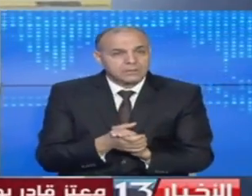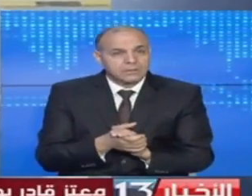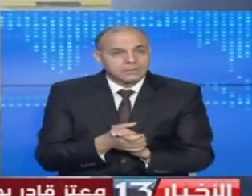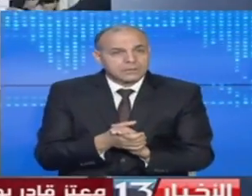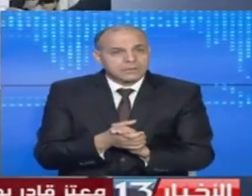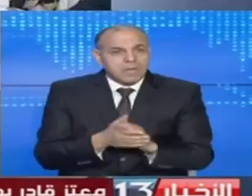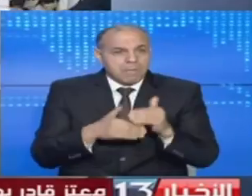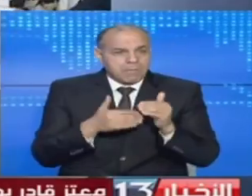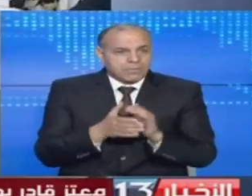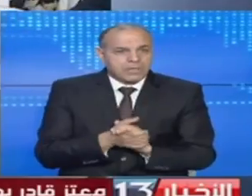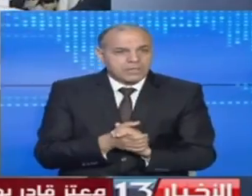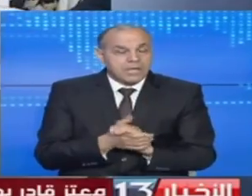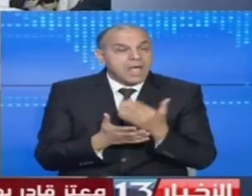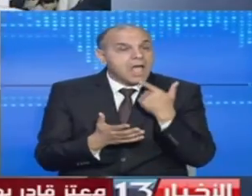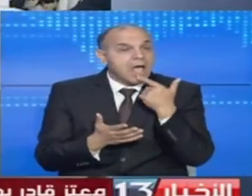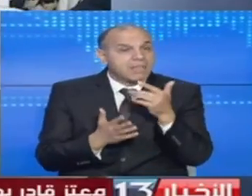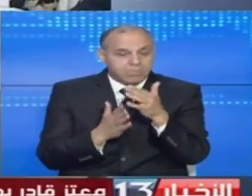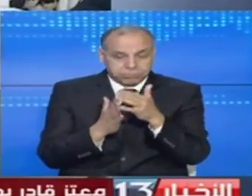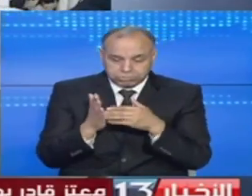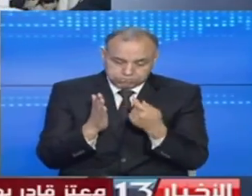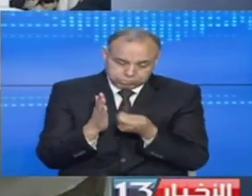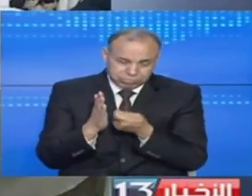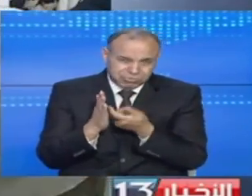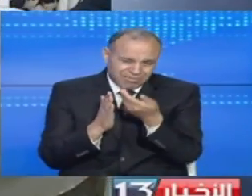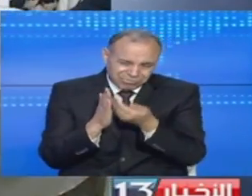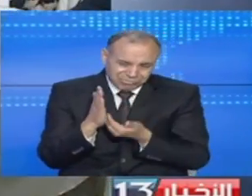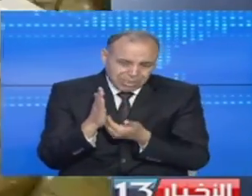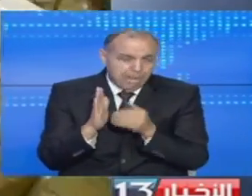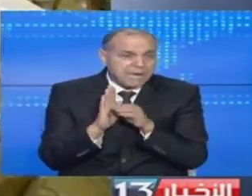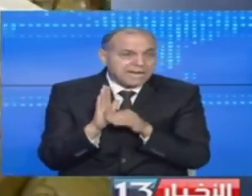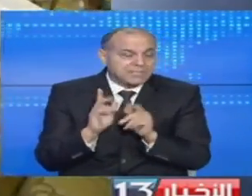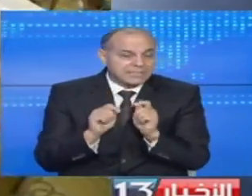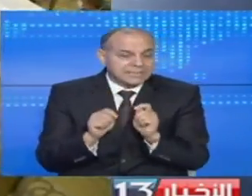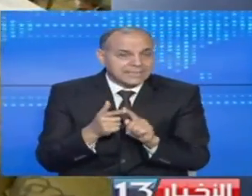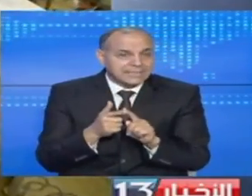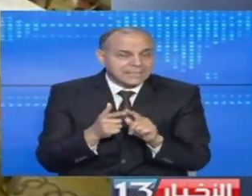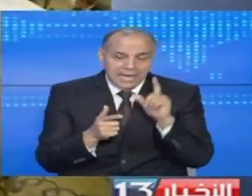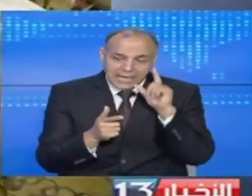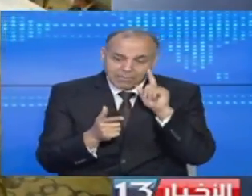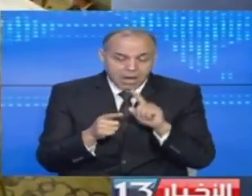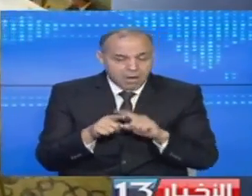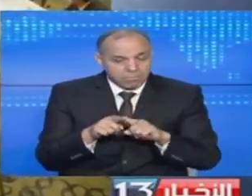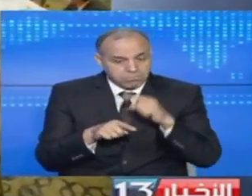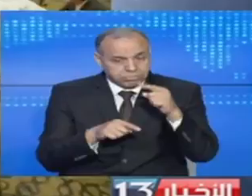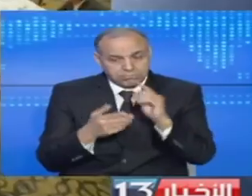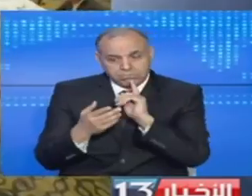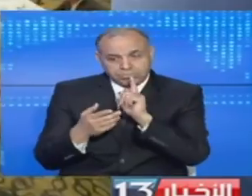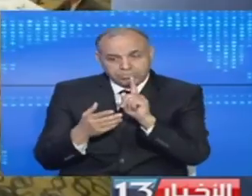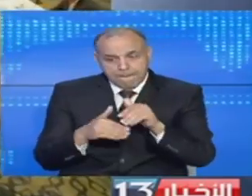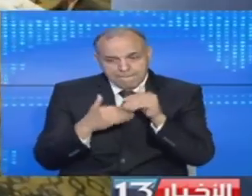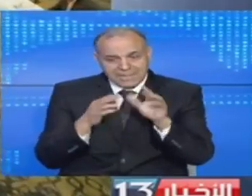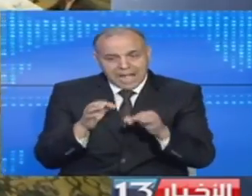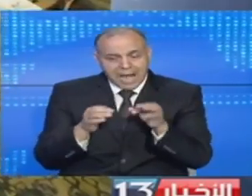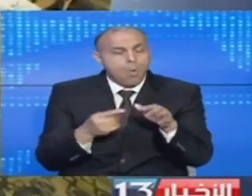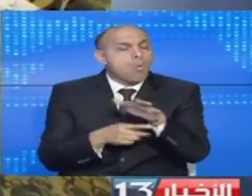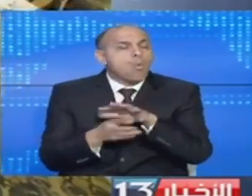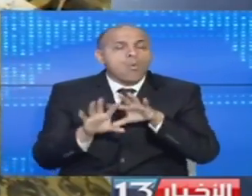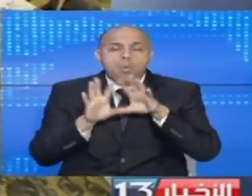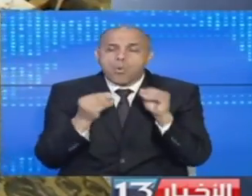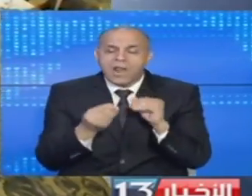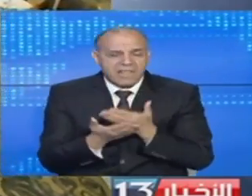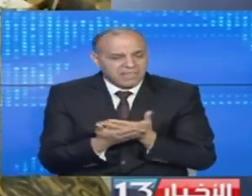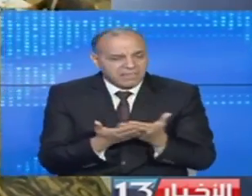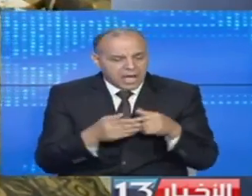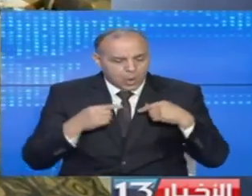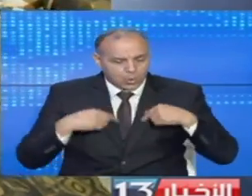المرحله كما تنص المسوده وثيقه البرنامج السياسي الوطني للمرحله التمهيديه للحل الشامل على منح الثقه